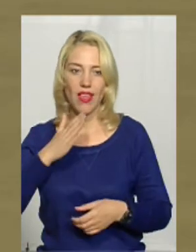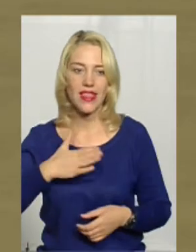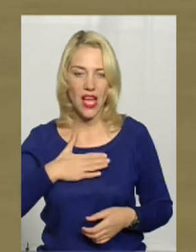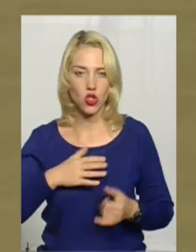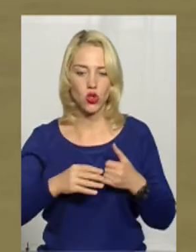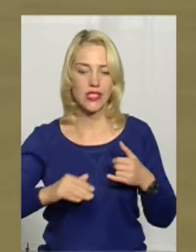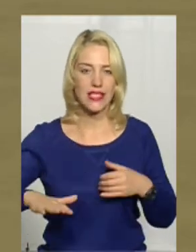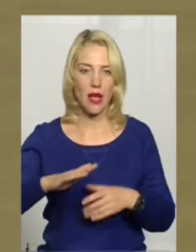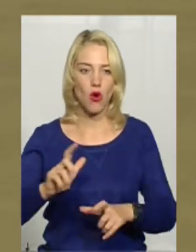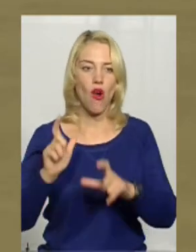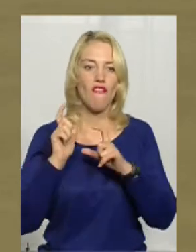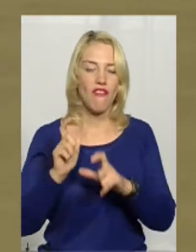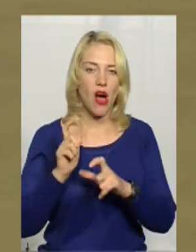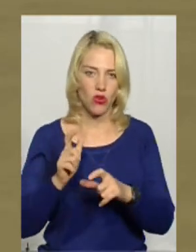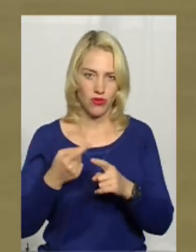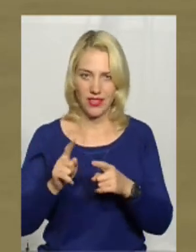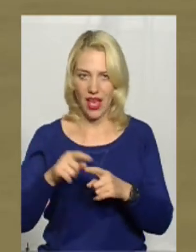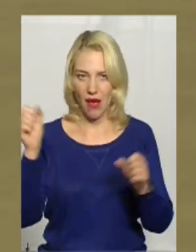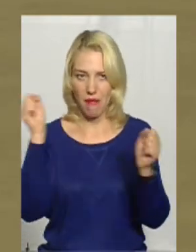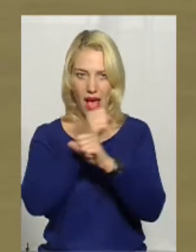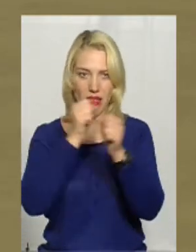вагонами, це маячня.